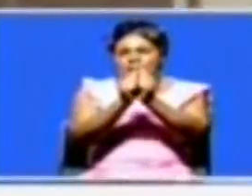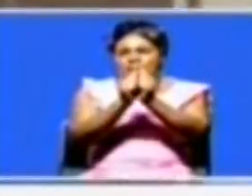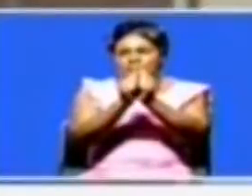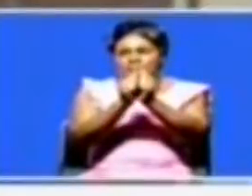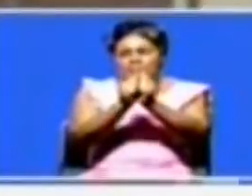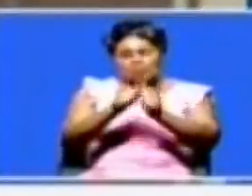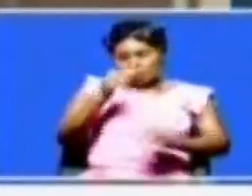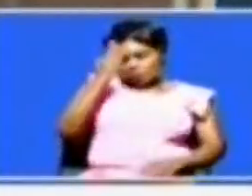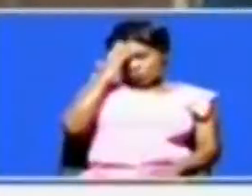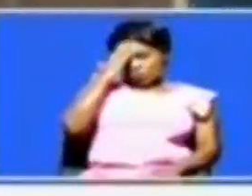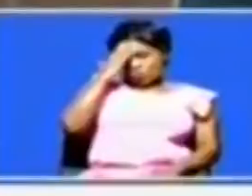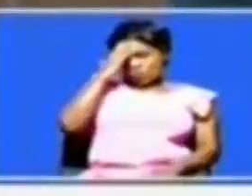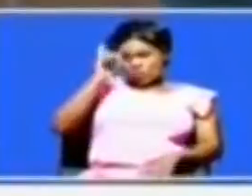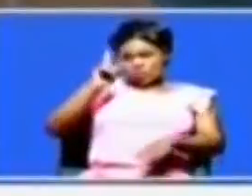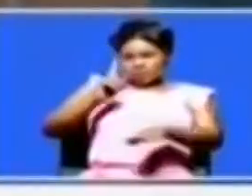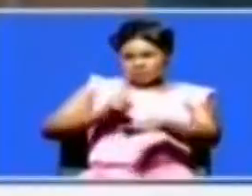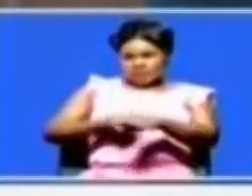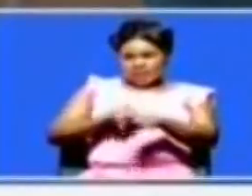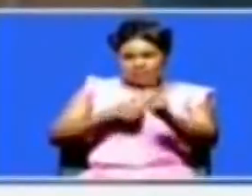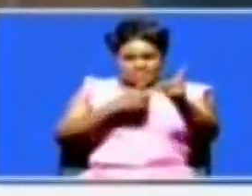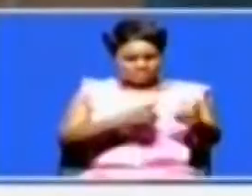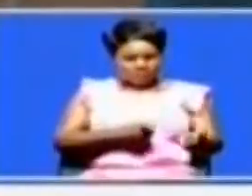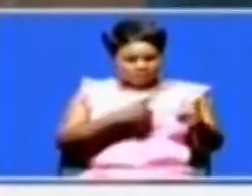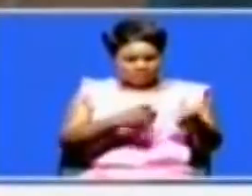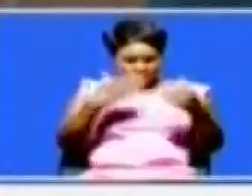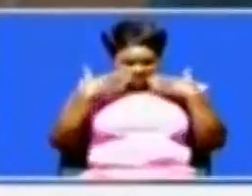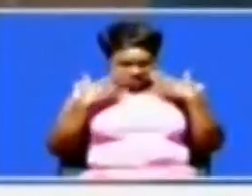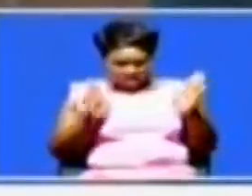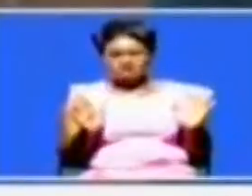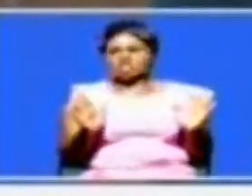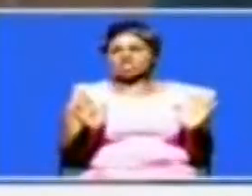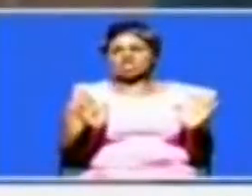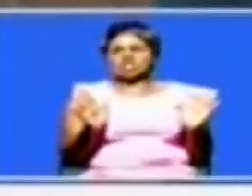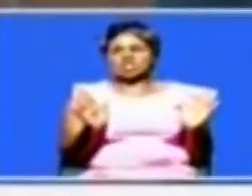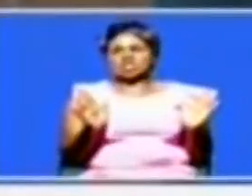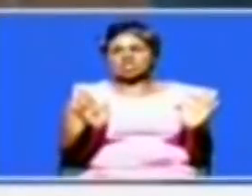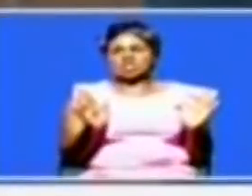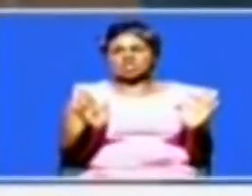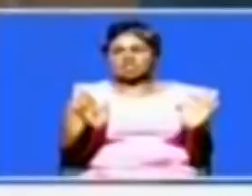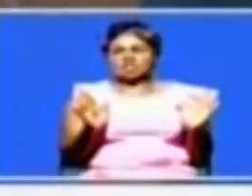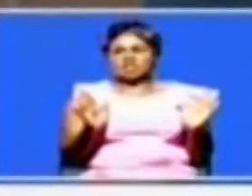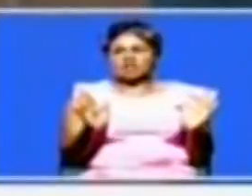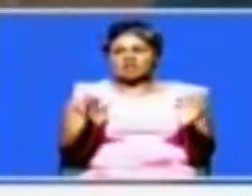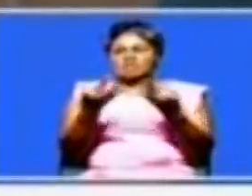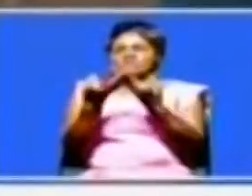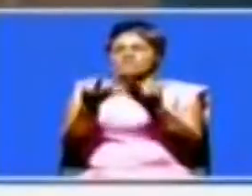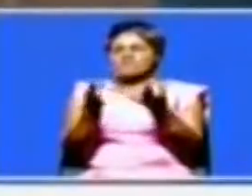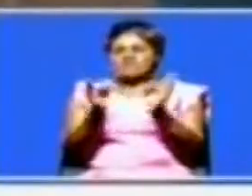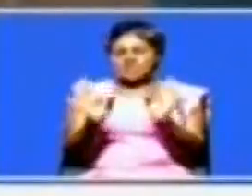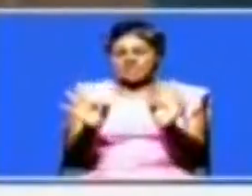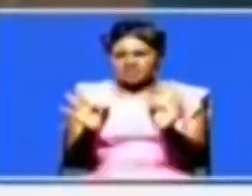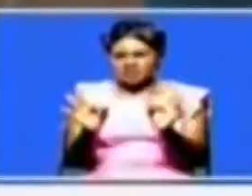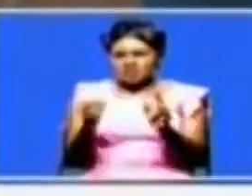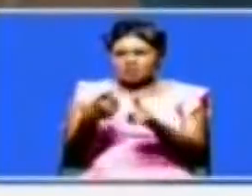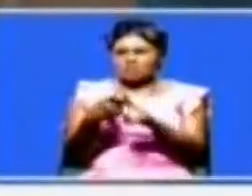You know that at the end of the prosecution case she was acquitted of the 5 counts of